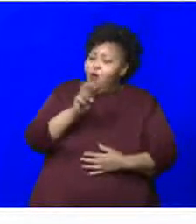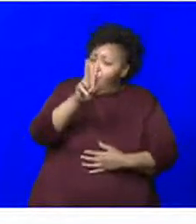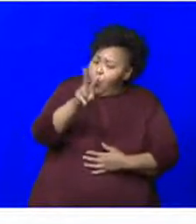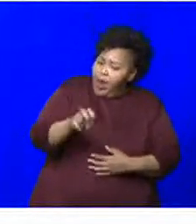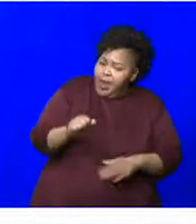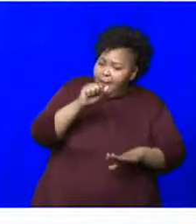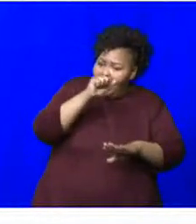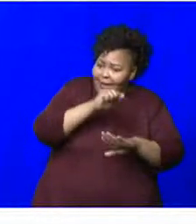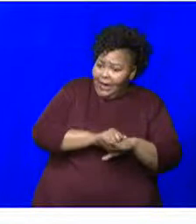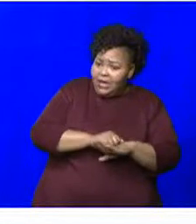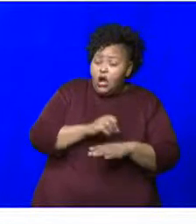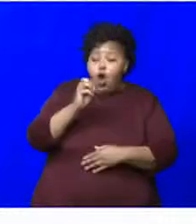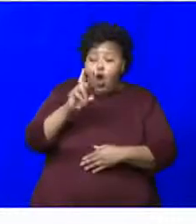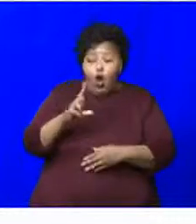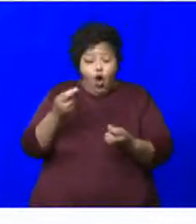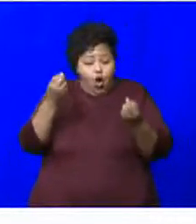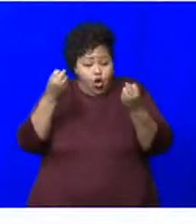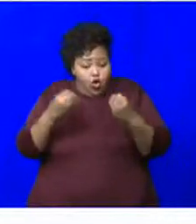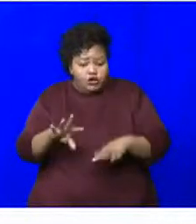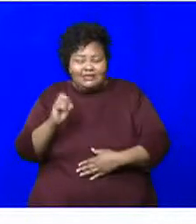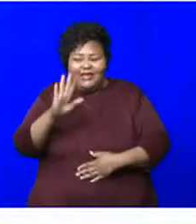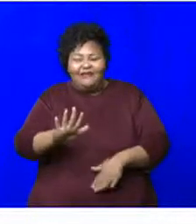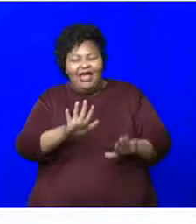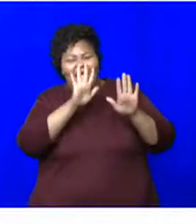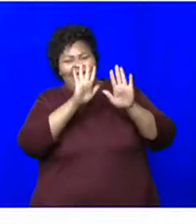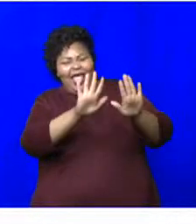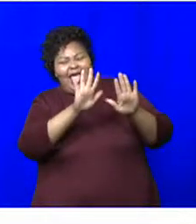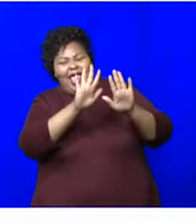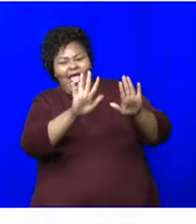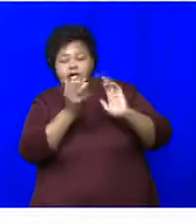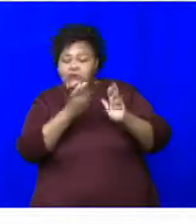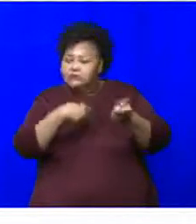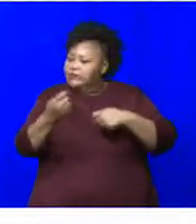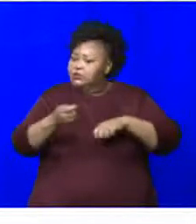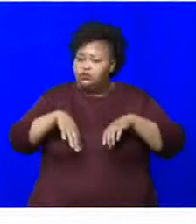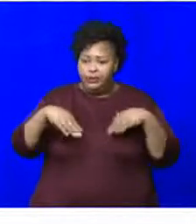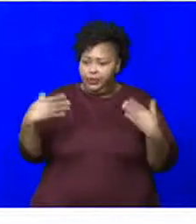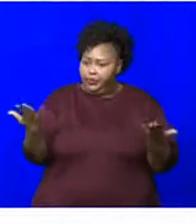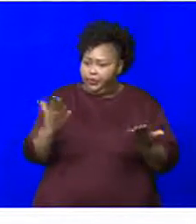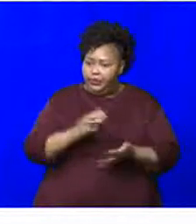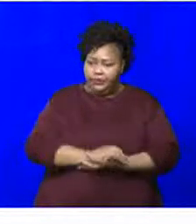Tinzabente Eswatini TV kubika Temngosi Mavimbela nginamuzi Mkonda ePhalamende.